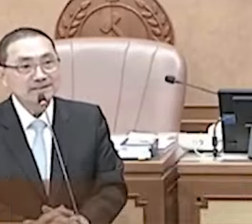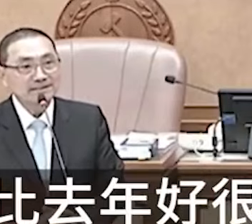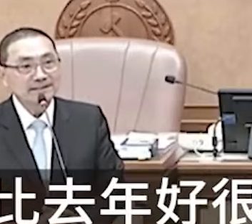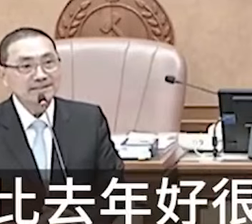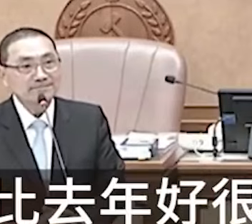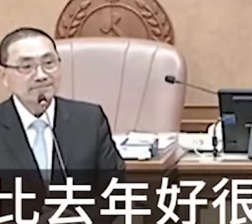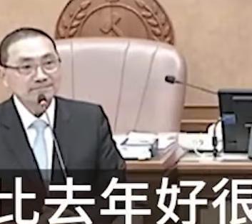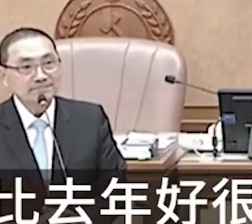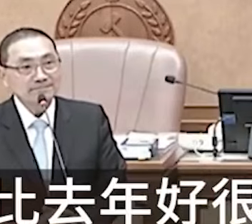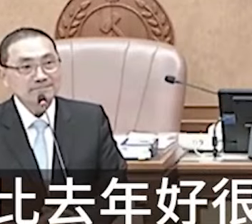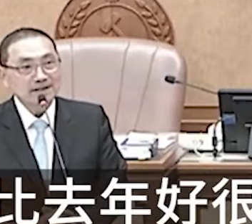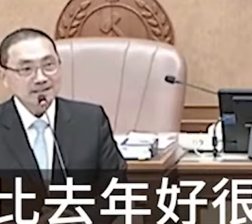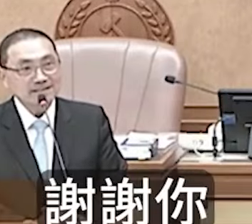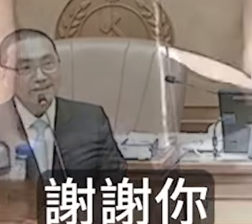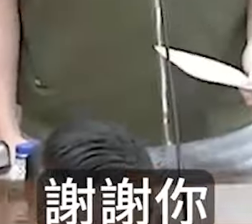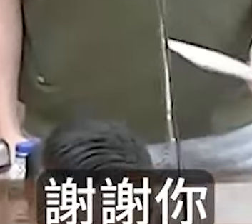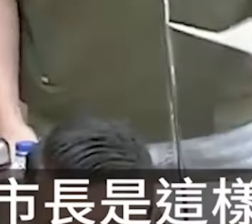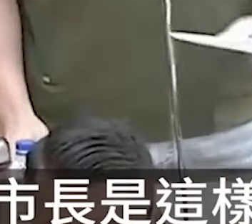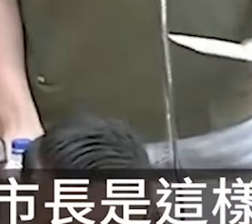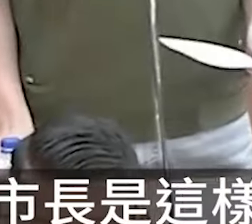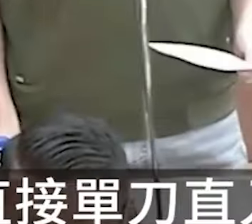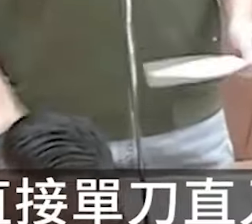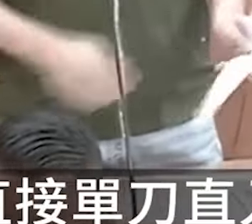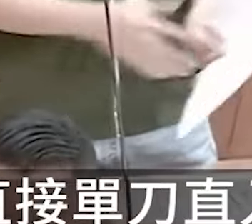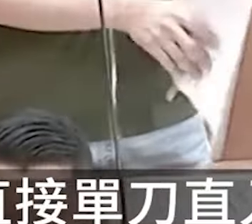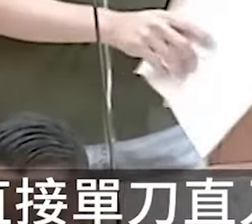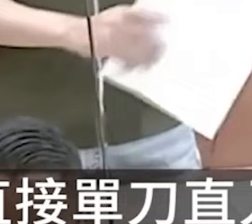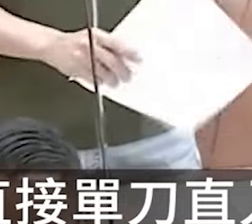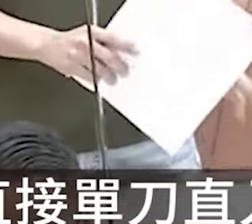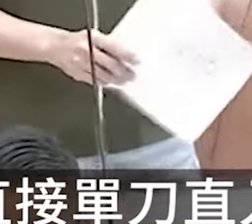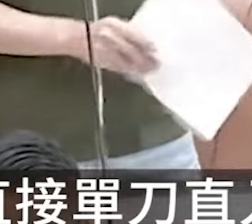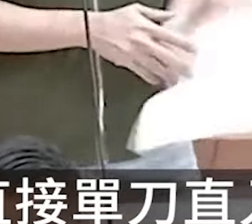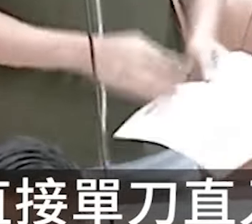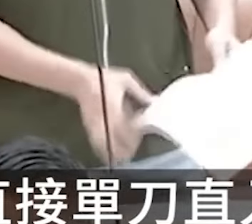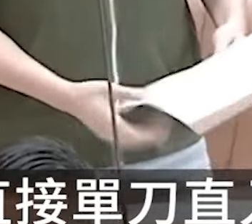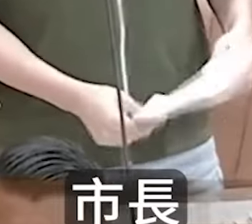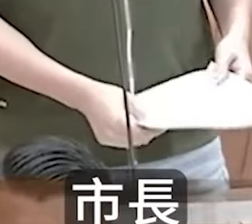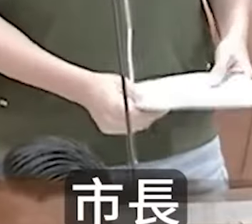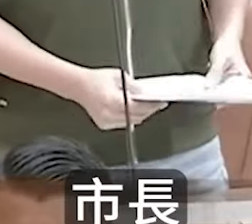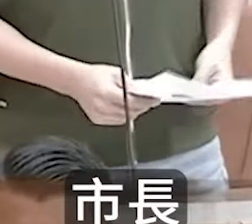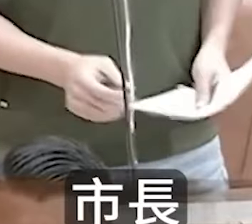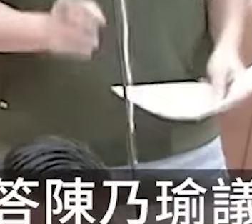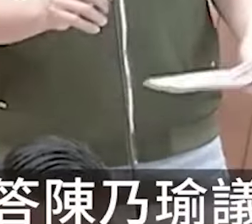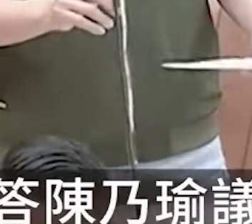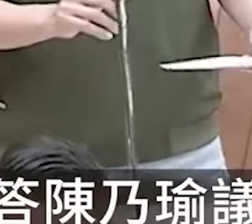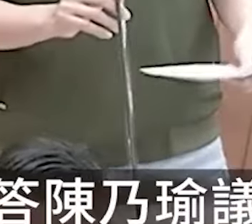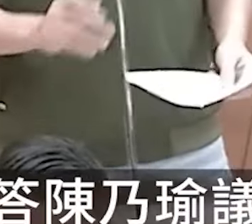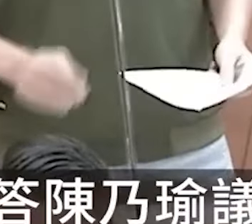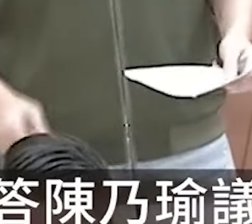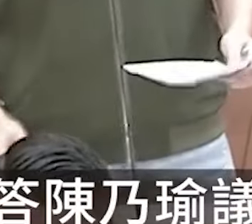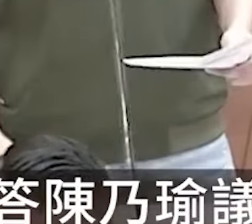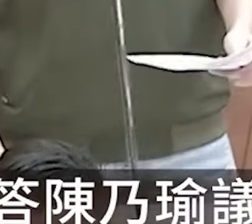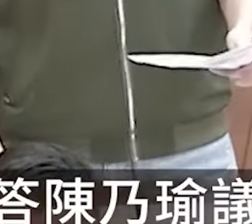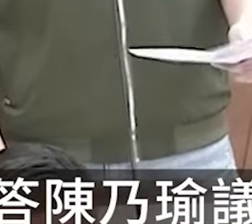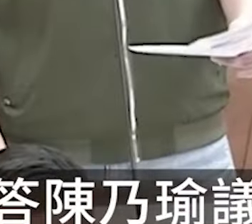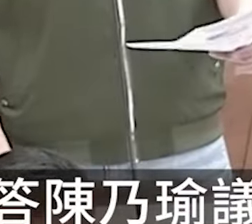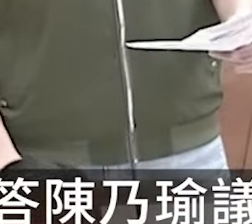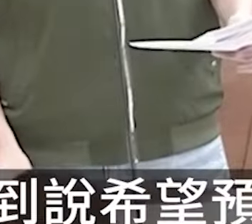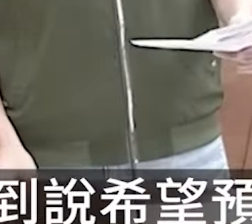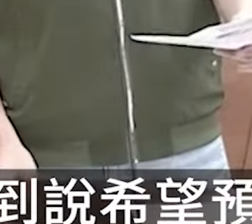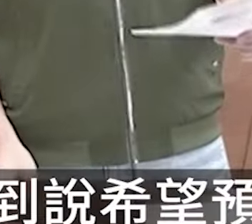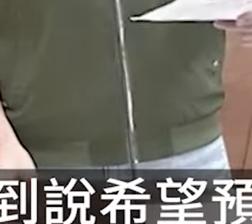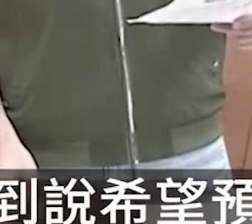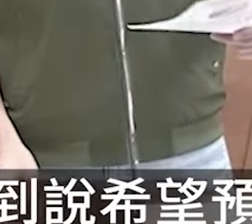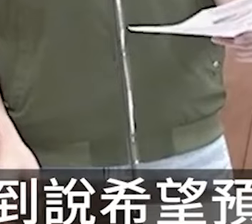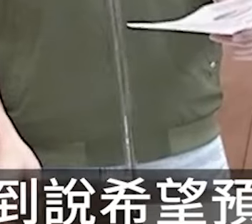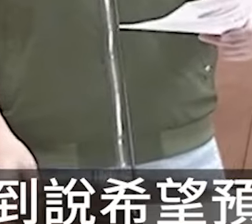好，就是气色比去年好很多啦。 啊，谢谢你， 市长是这样哈，我就直接单刀直入问啦。 好， 市长，你刚刚回答陈乃瑜议员的时候，